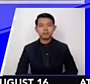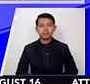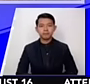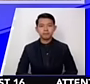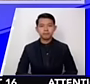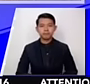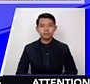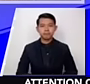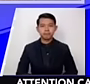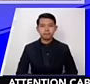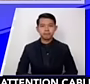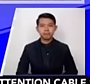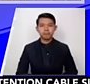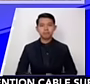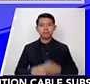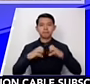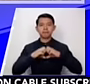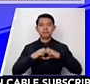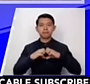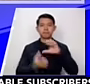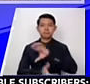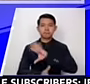para GMA integrated news